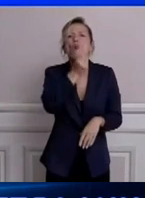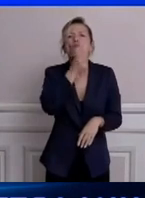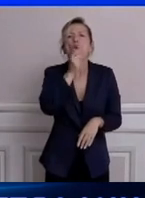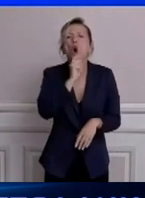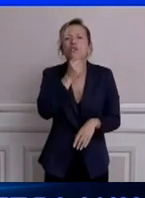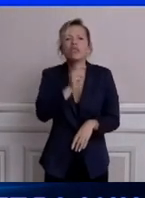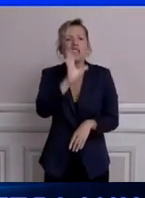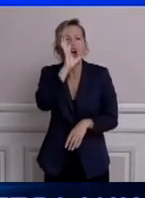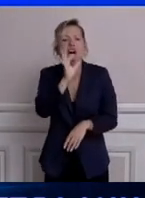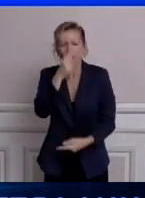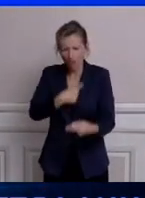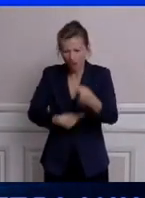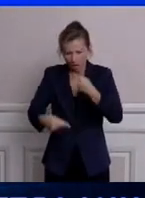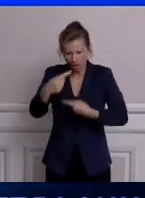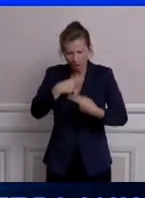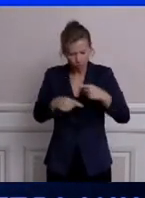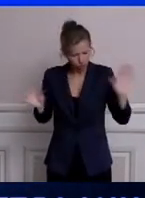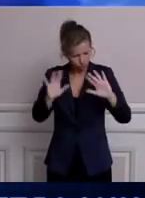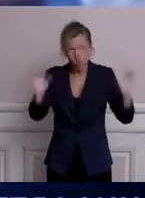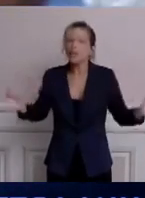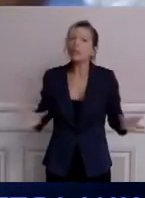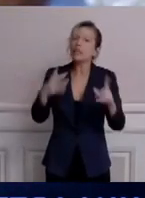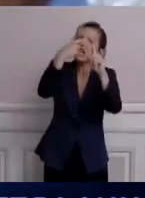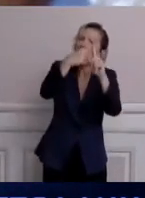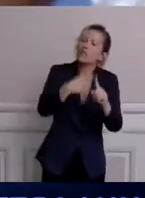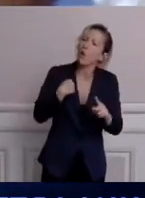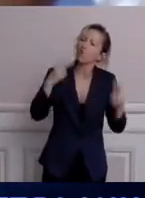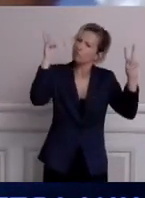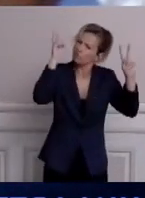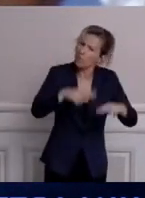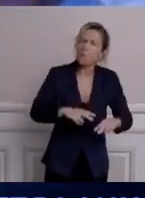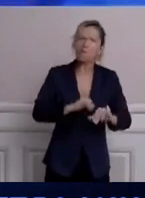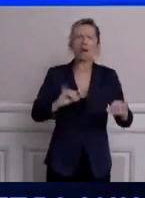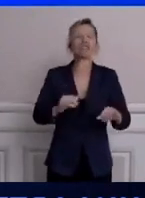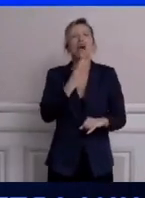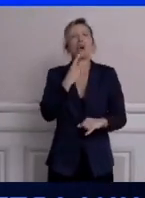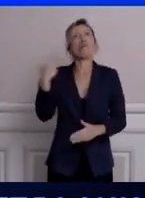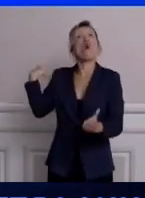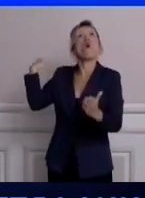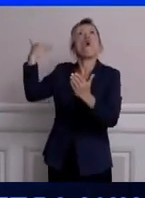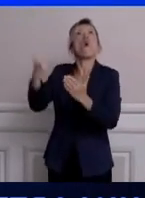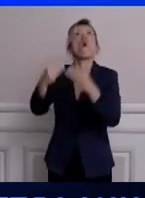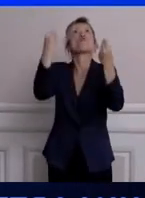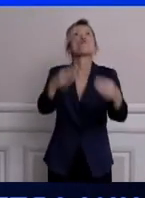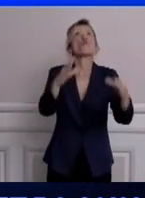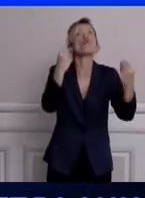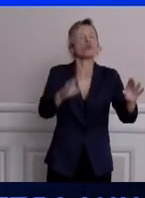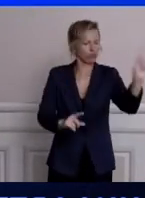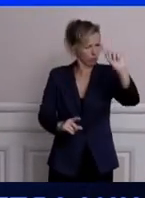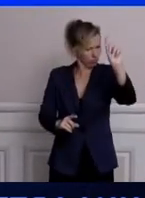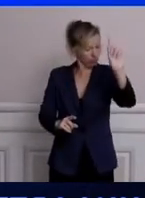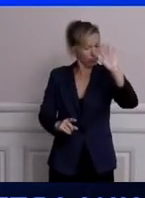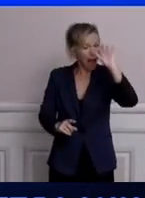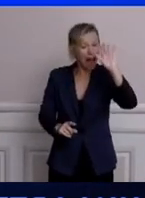την πραγματικότητα ή να μηδενίζω ό,τι θετικό συμβαίνει. Γι' αυτό και δεν θα πω ότι δεν έγινε τίποτε τα τελευταία χρόνια. Ήτανε